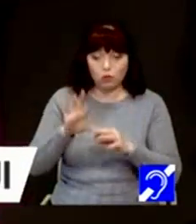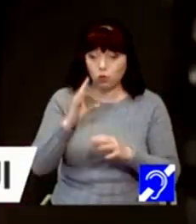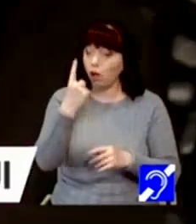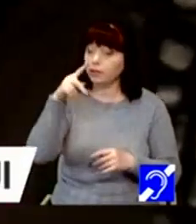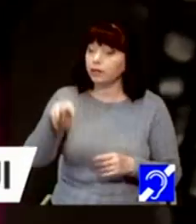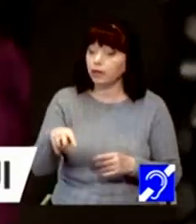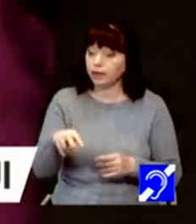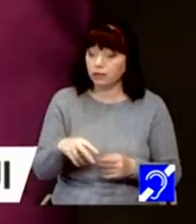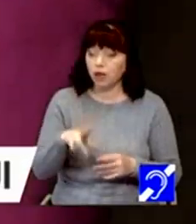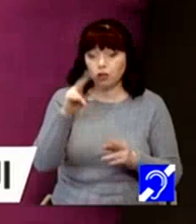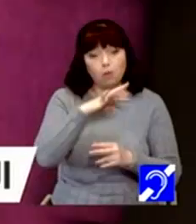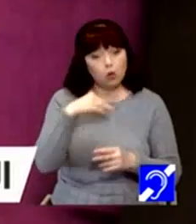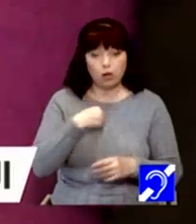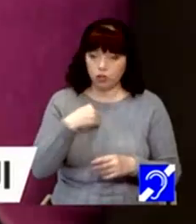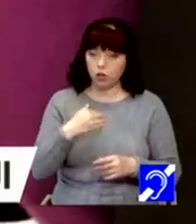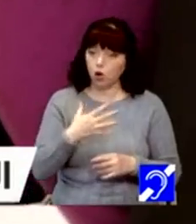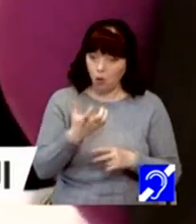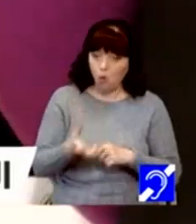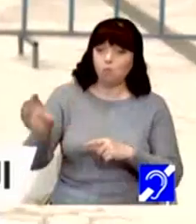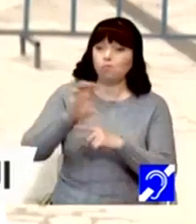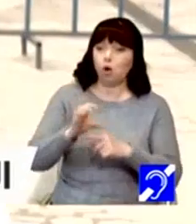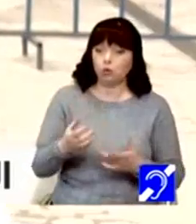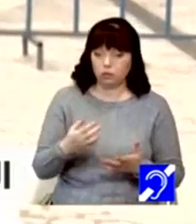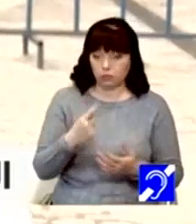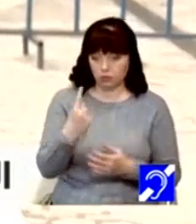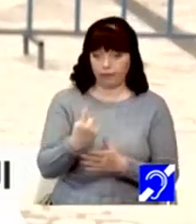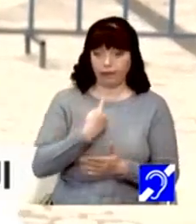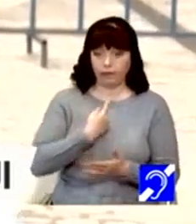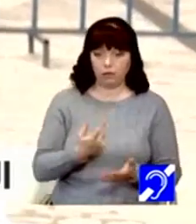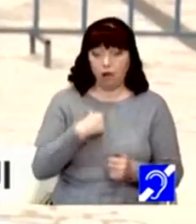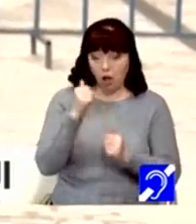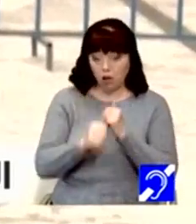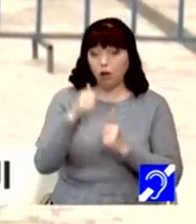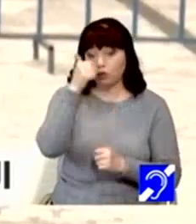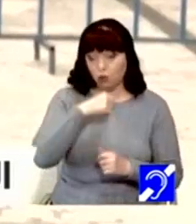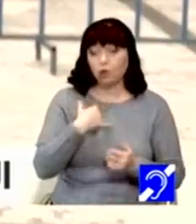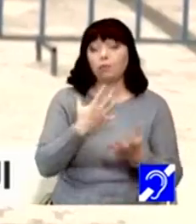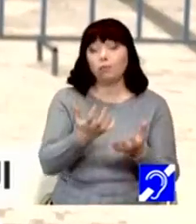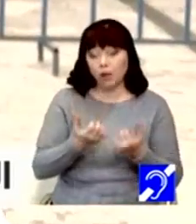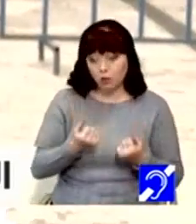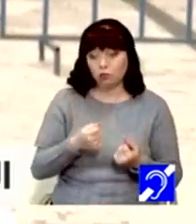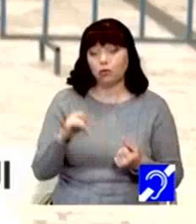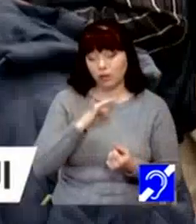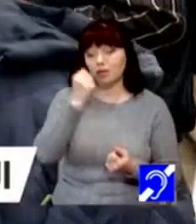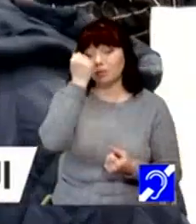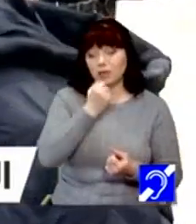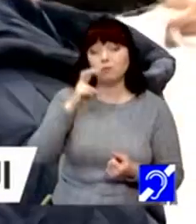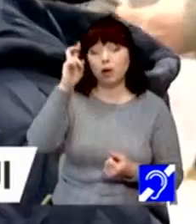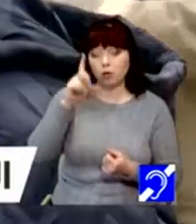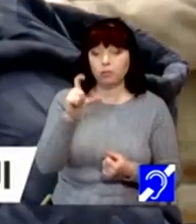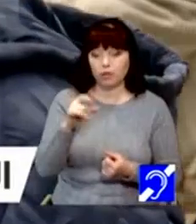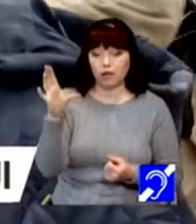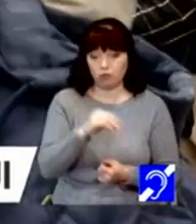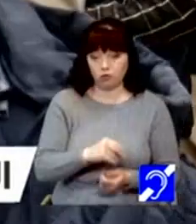litru spre nemulțumirea unora dintre ei în fiecare an am luat și slava lui Dumnezeu pentru toate de